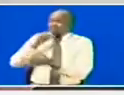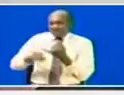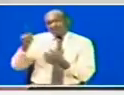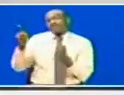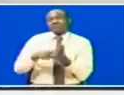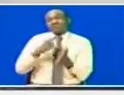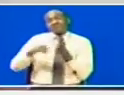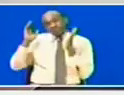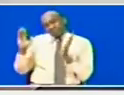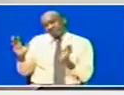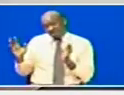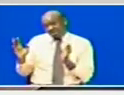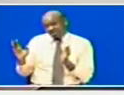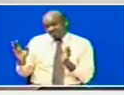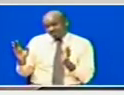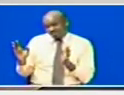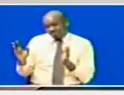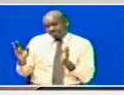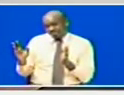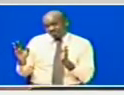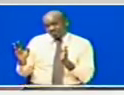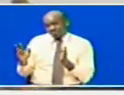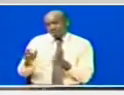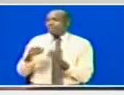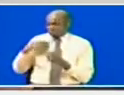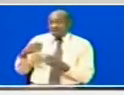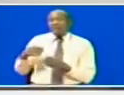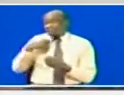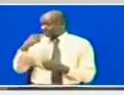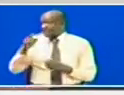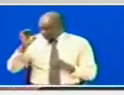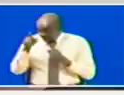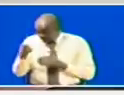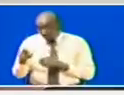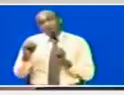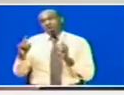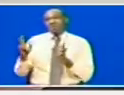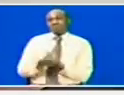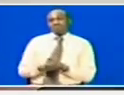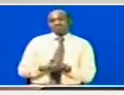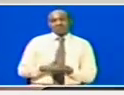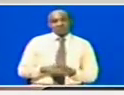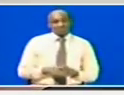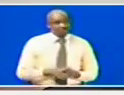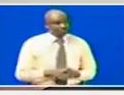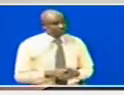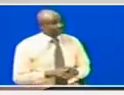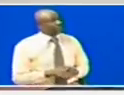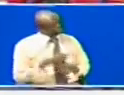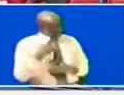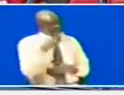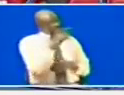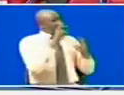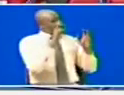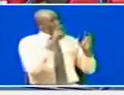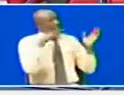kama mwanamume, basi nitachanganyikiwa. Utakataa? Utakataa gari? Ah bana, nitamwambia kama hivyo bana. Babu, kuna hoja hapo